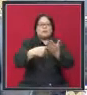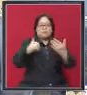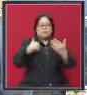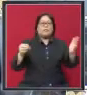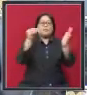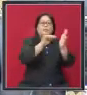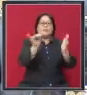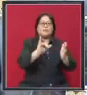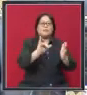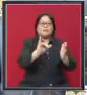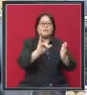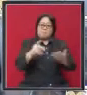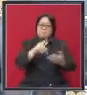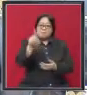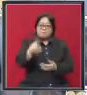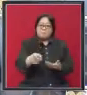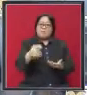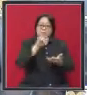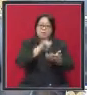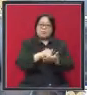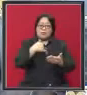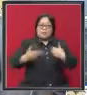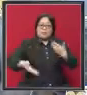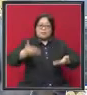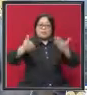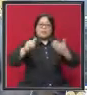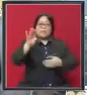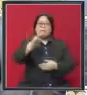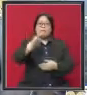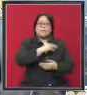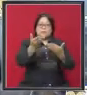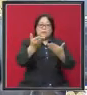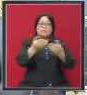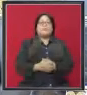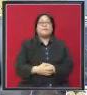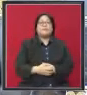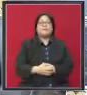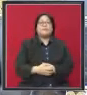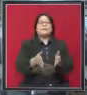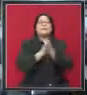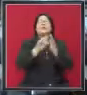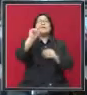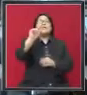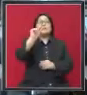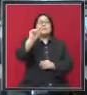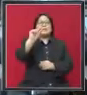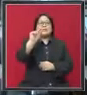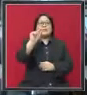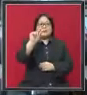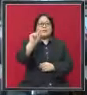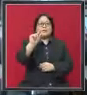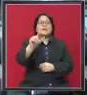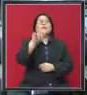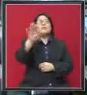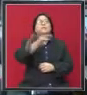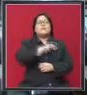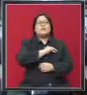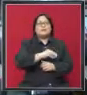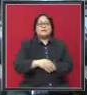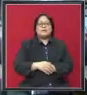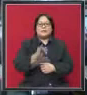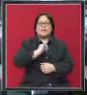ni, saya masukkan. Adakah perkara tersebut dipertimbangkan Yang Berhormat Menteri? Silakan. Minta tambah sedikit, setengah minit. Muhammad